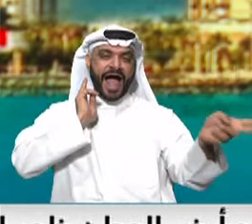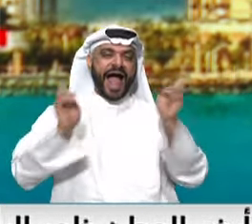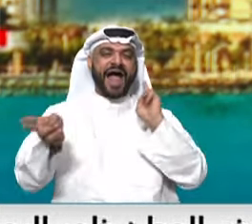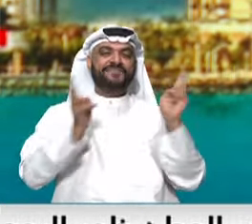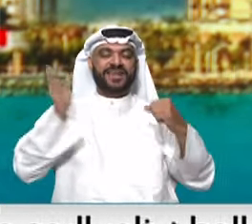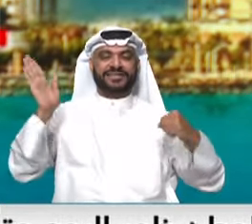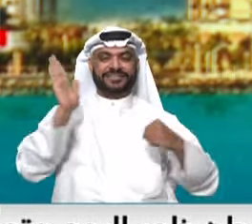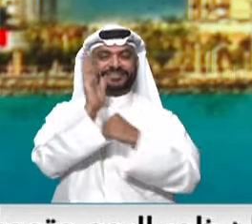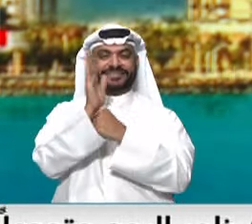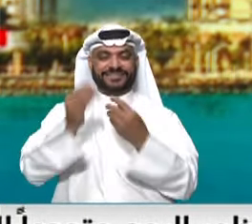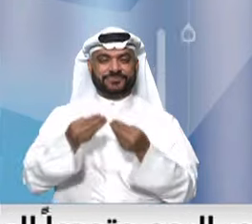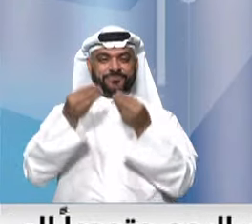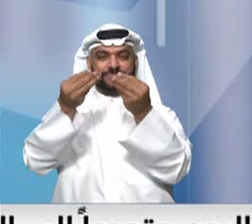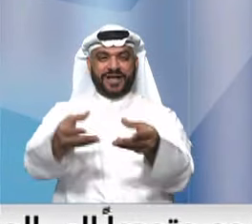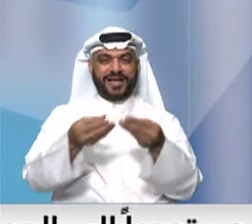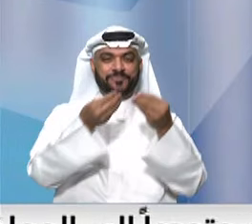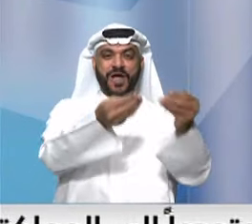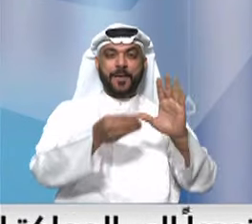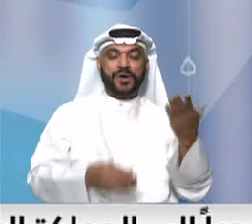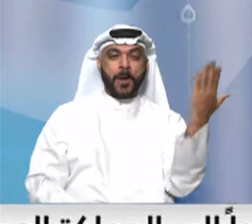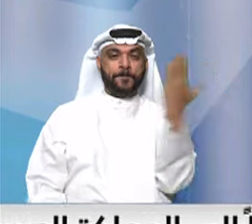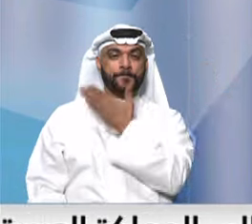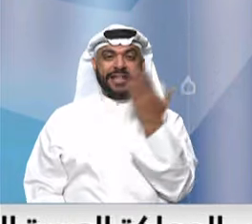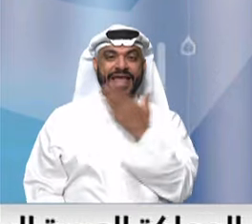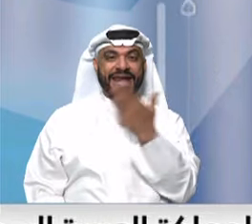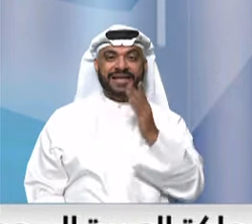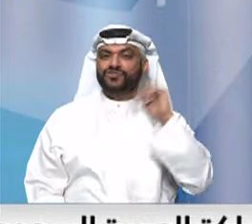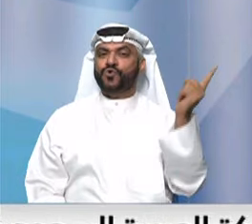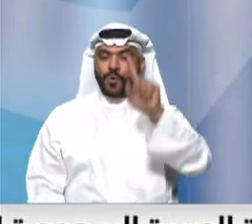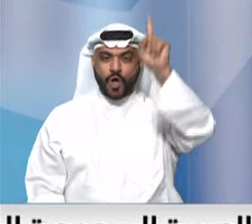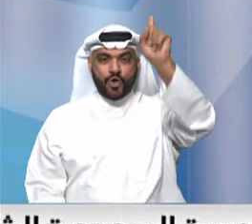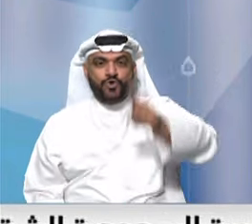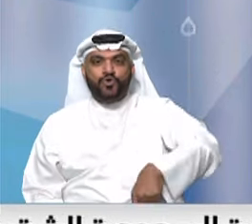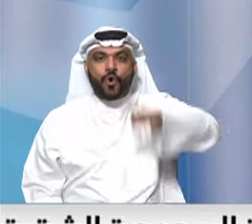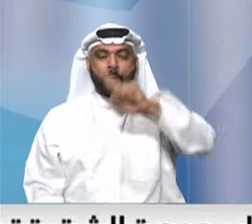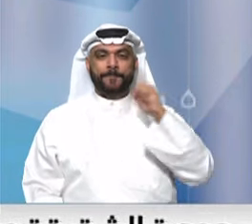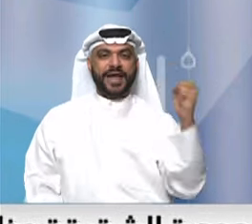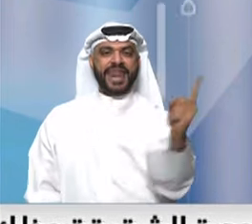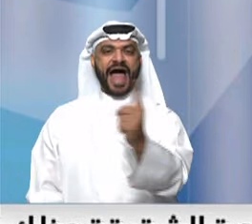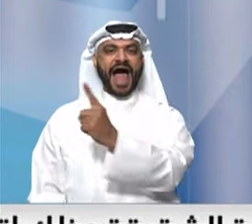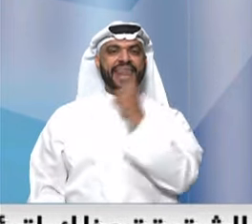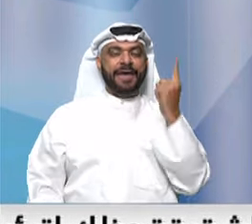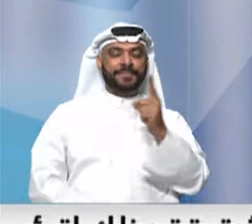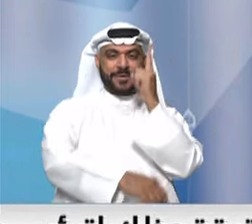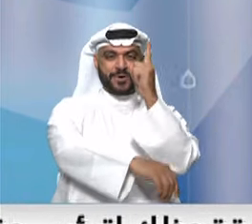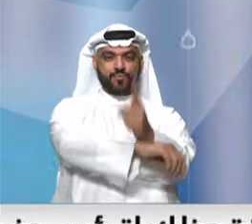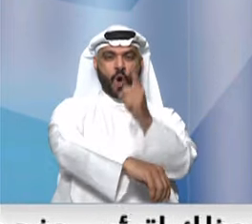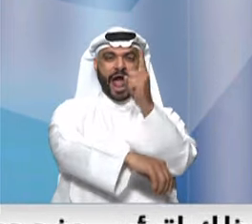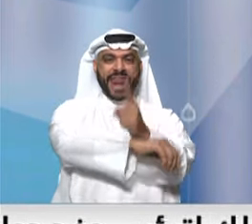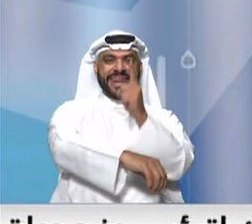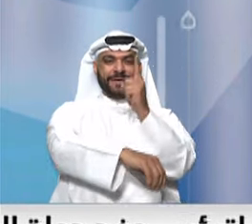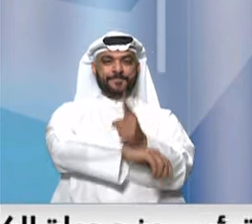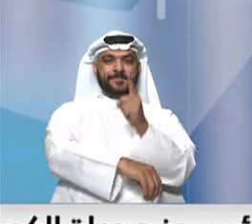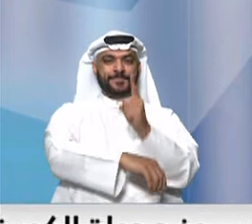من المعلمين والمدارس المتميزة بمناسبة اليوم العالمي للمعلم للعام الدراسي